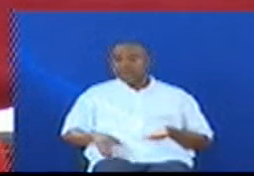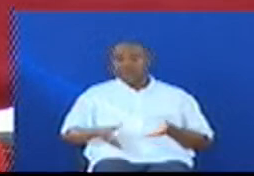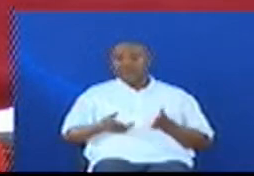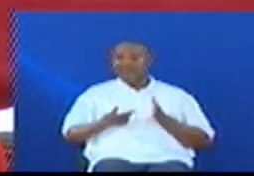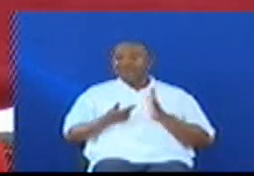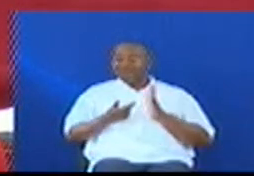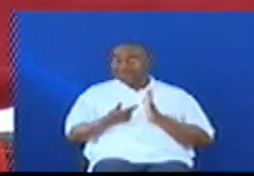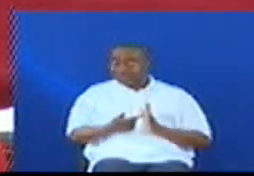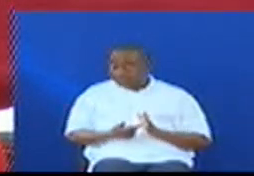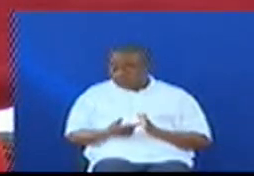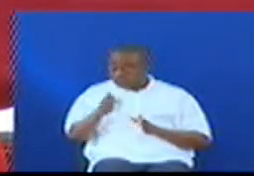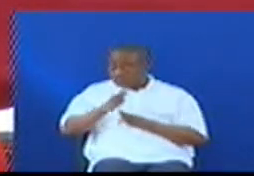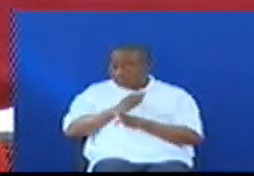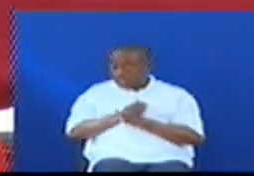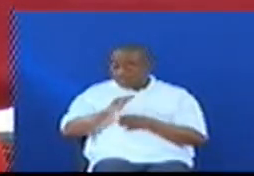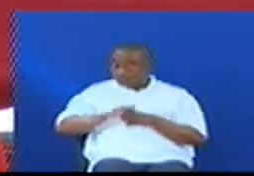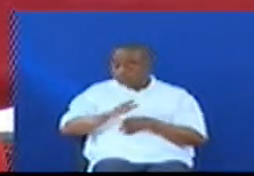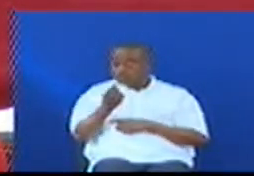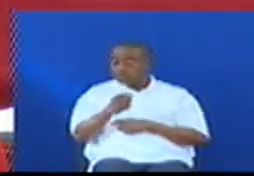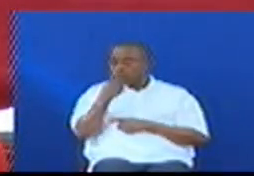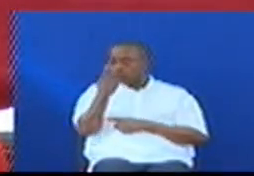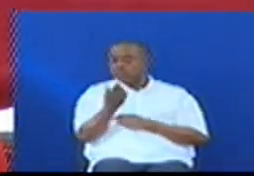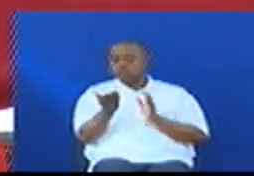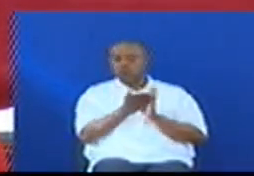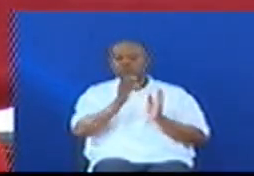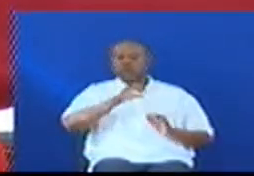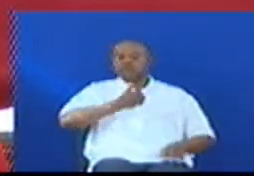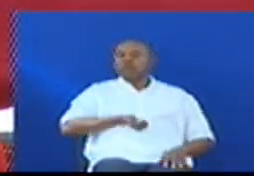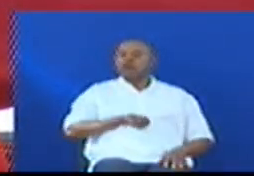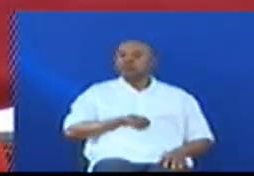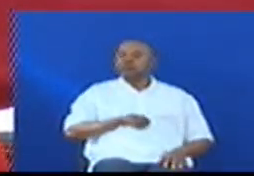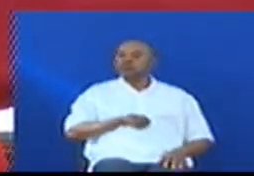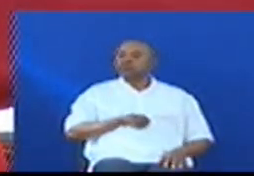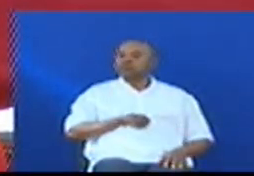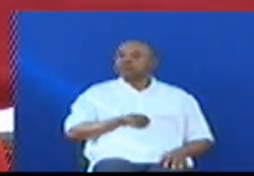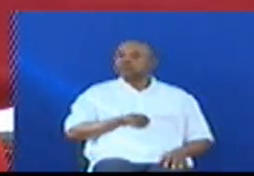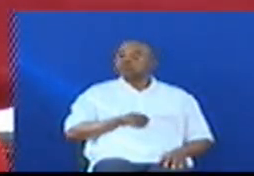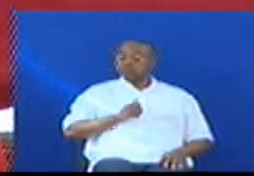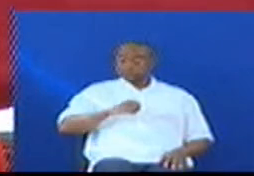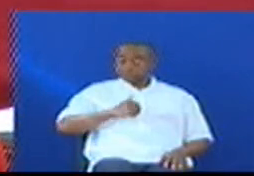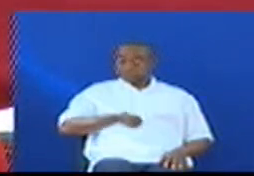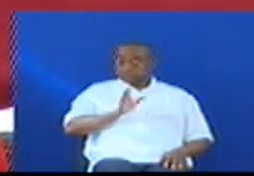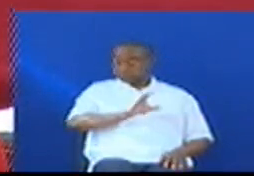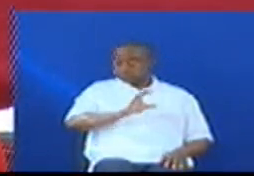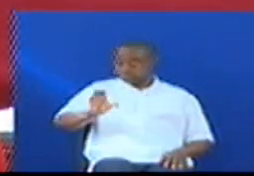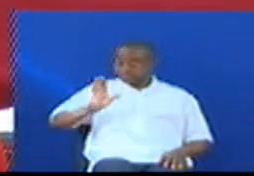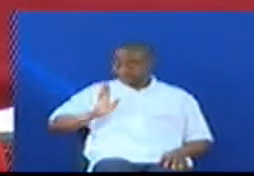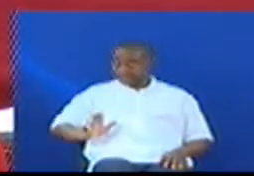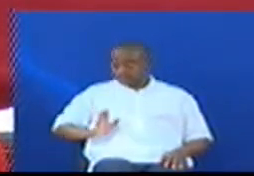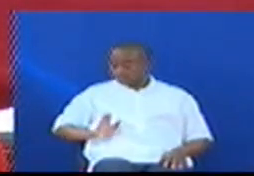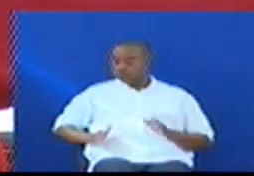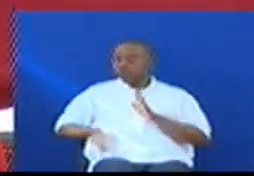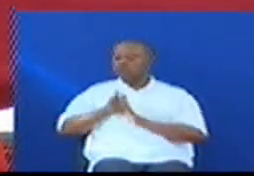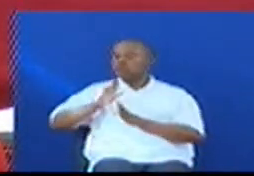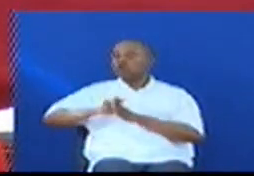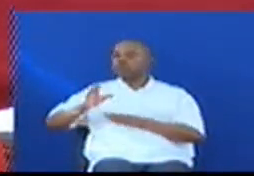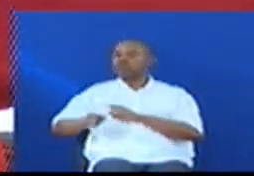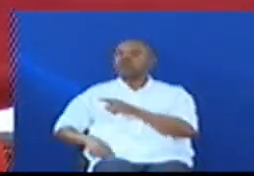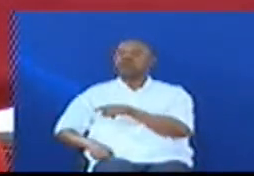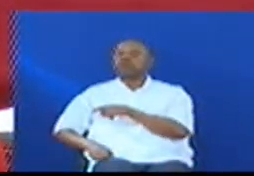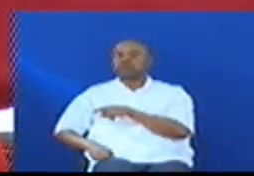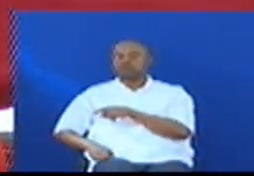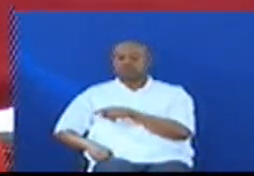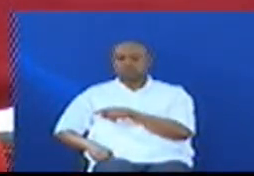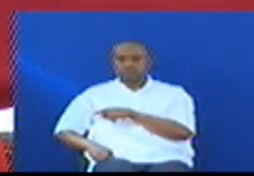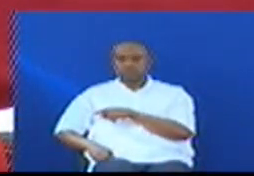wangeomba kibali cha matumizi wakatumia kabla hawaja, wakapata kibali kabla hawajatumia